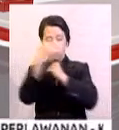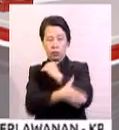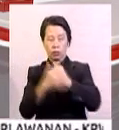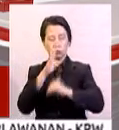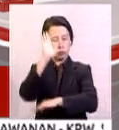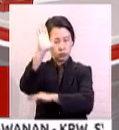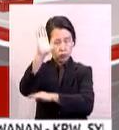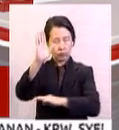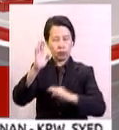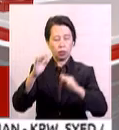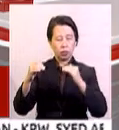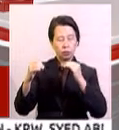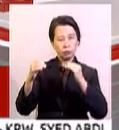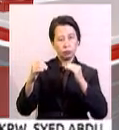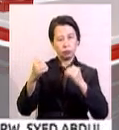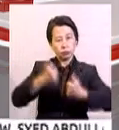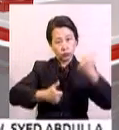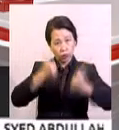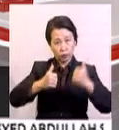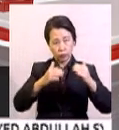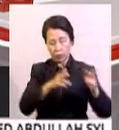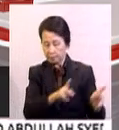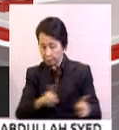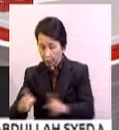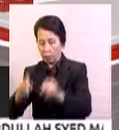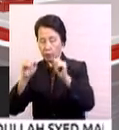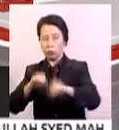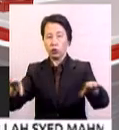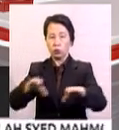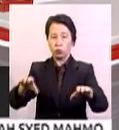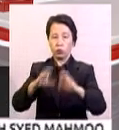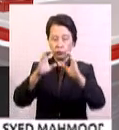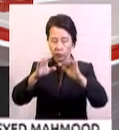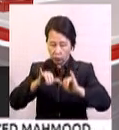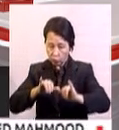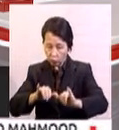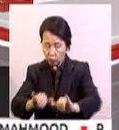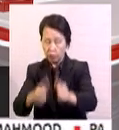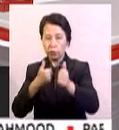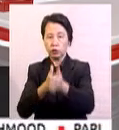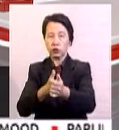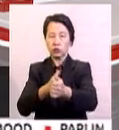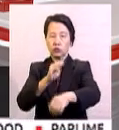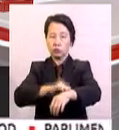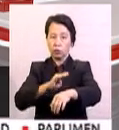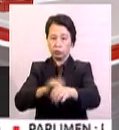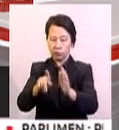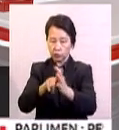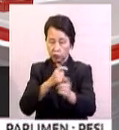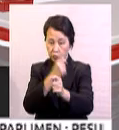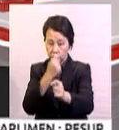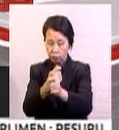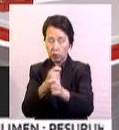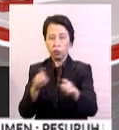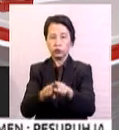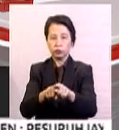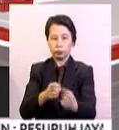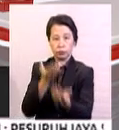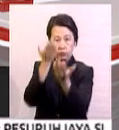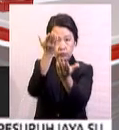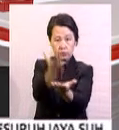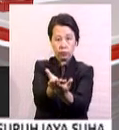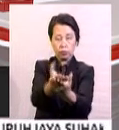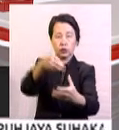menjamin sama ada pelan kelestarian feodal dapat dilaksana secara konsisten mengikut jangka masa tertentu seperti yang dibentang